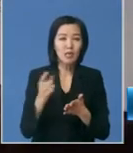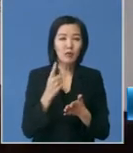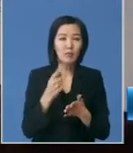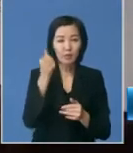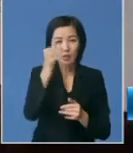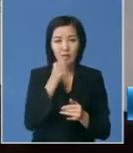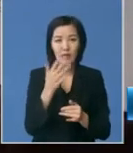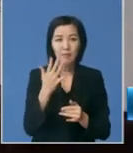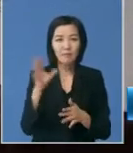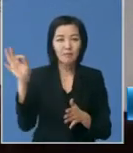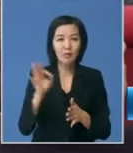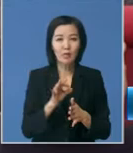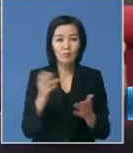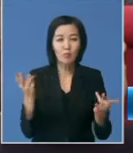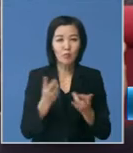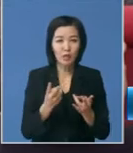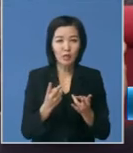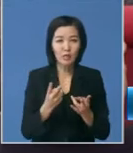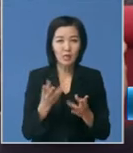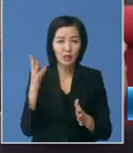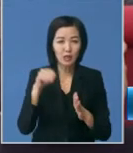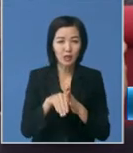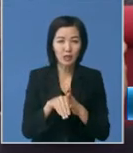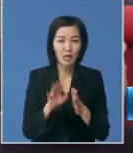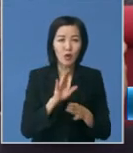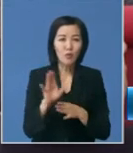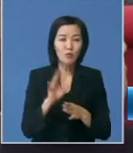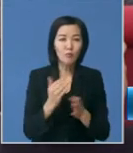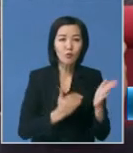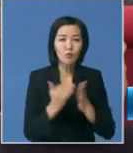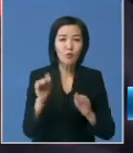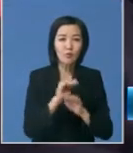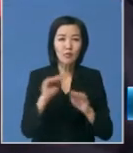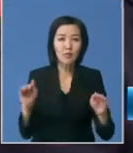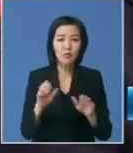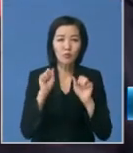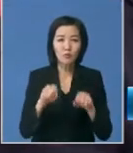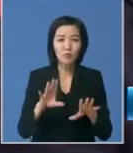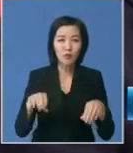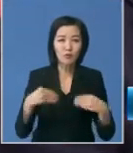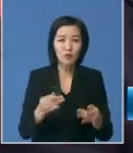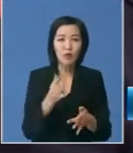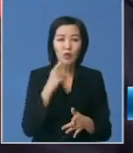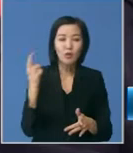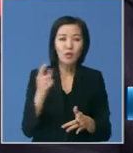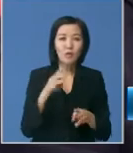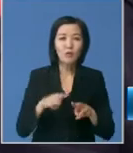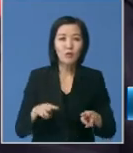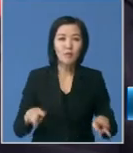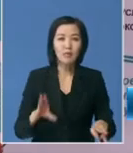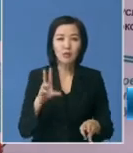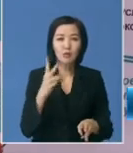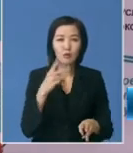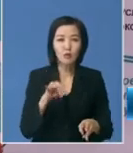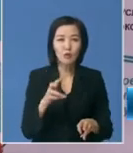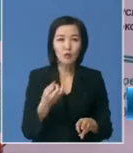болмауы керек. Бұл өз кезегінде ішкі жалпы өнімді жоғары деңгейде ұстауға мүмкіндік береді, деді ұлттық экономика министрі Тимур Сүлейменов.